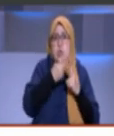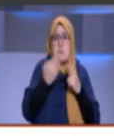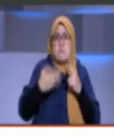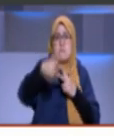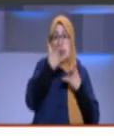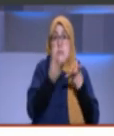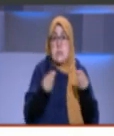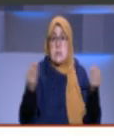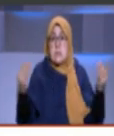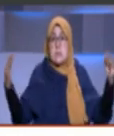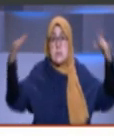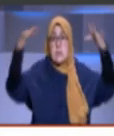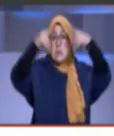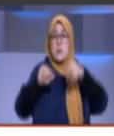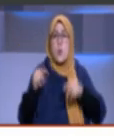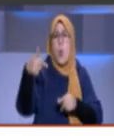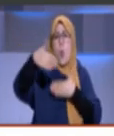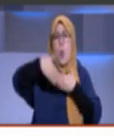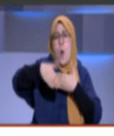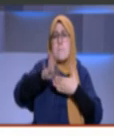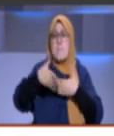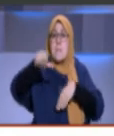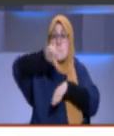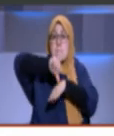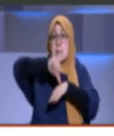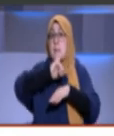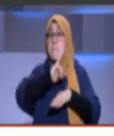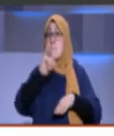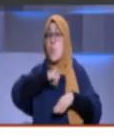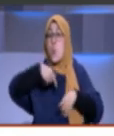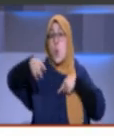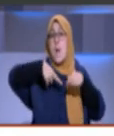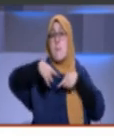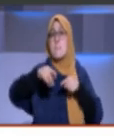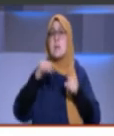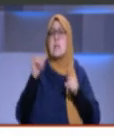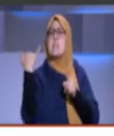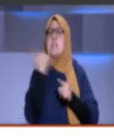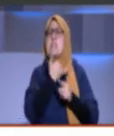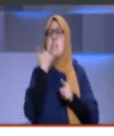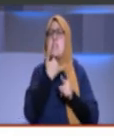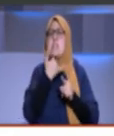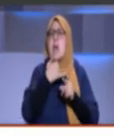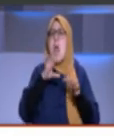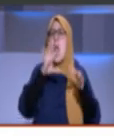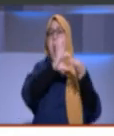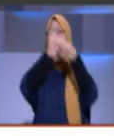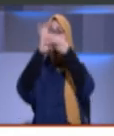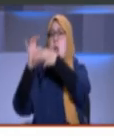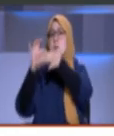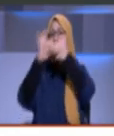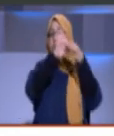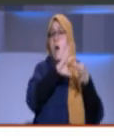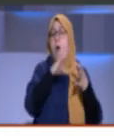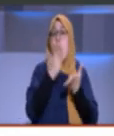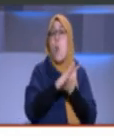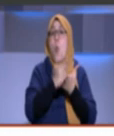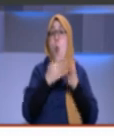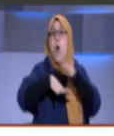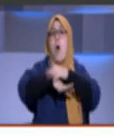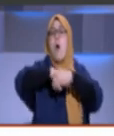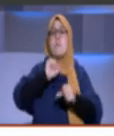عالية، قريبة من مناطق استراتيجية كتير جدا ممكن سهل الانتقال منها إلى هذه المناطق وتنفيذ عمليات